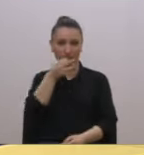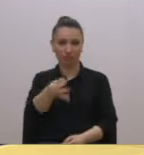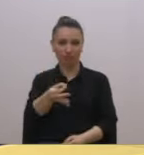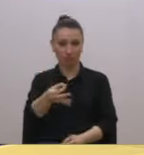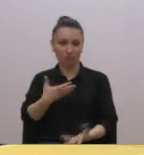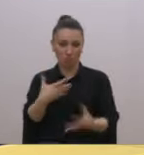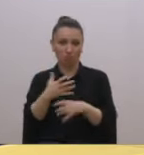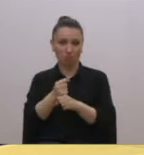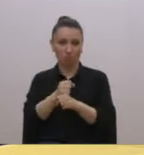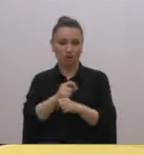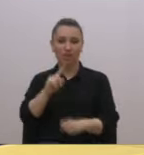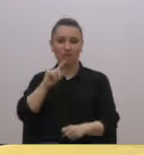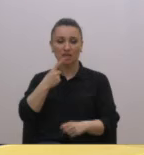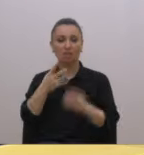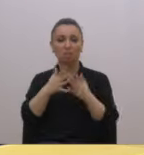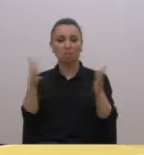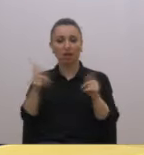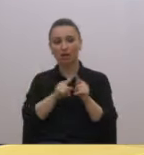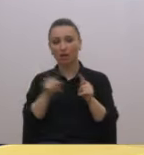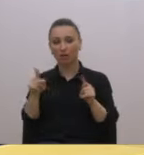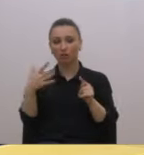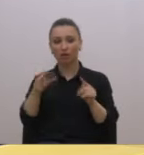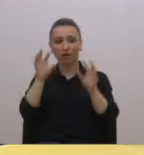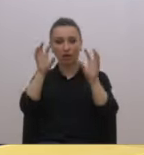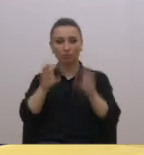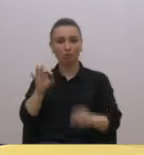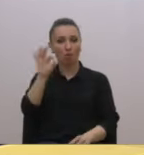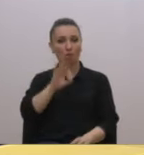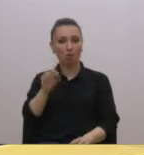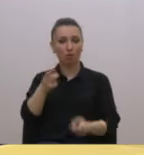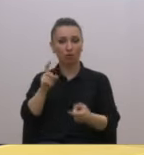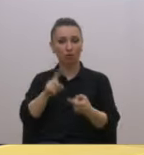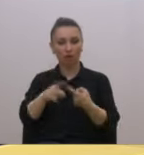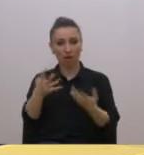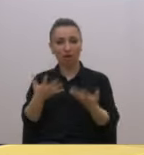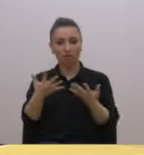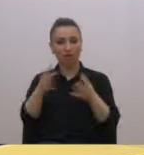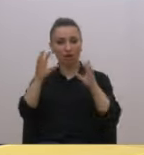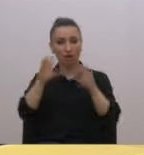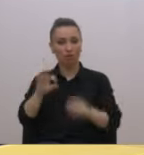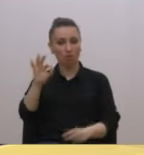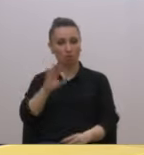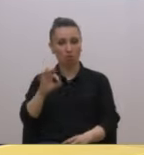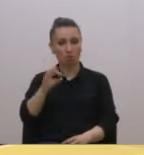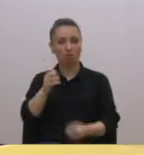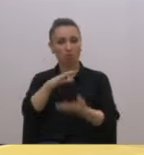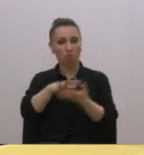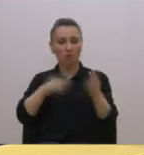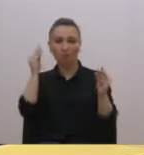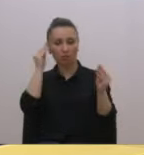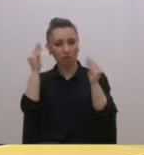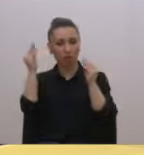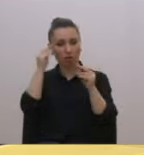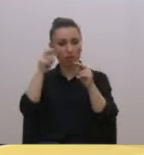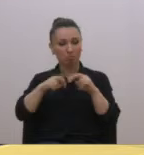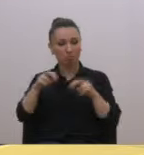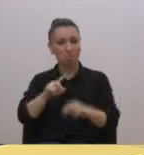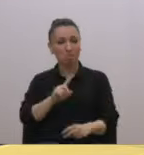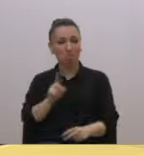მოგლეთ წელიწადზე მეტია რაც ამ კანონთან დაკავშირებით, გამჭირვალობის შესახებ კანონთან დაკავშირებით მიდის მსჯელობა,